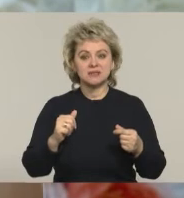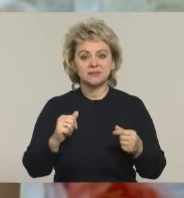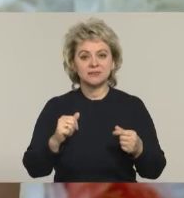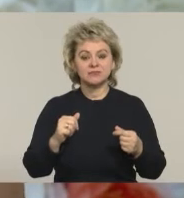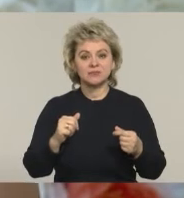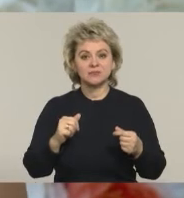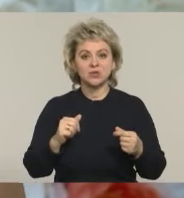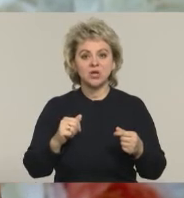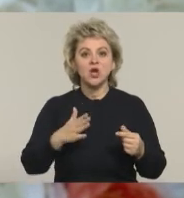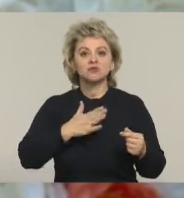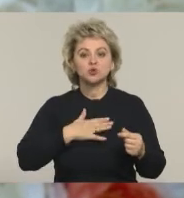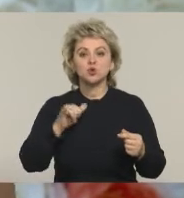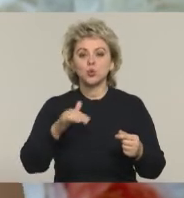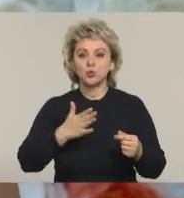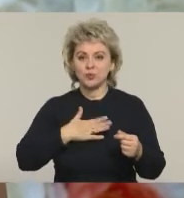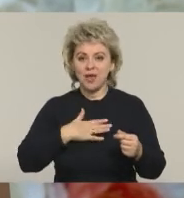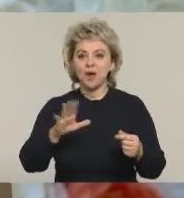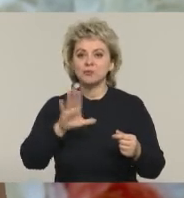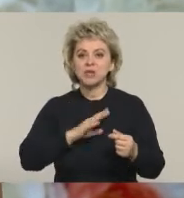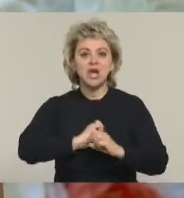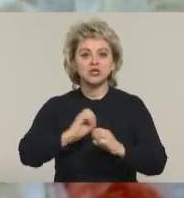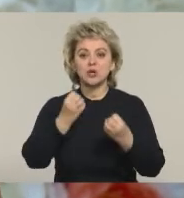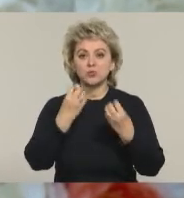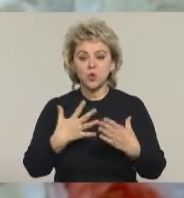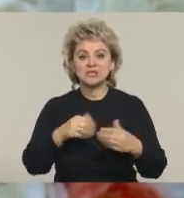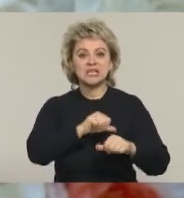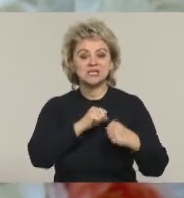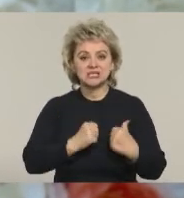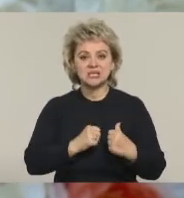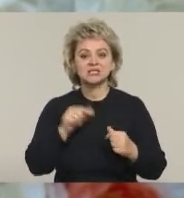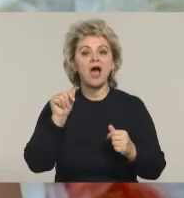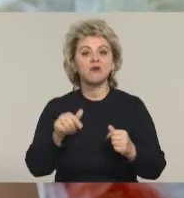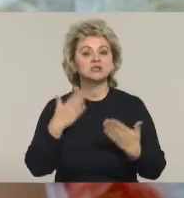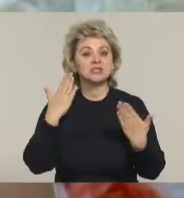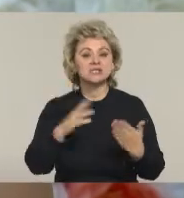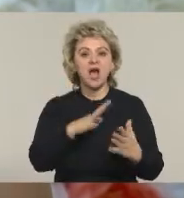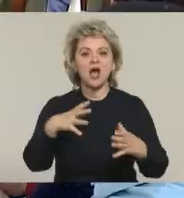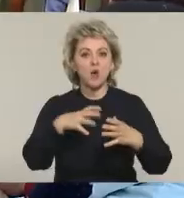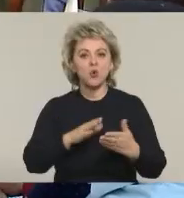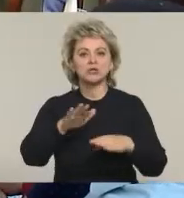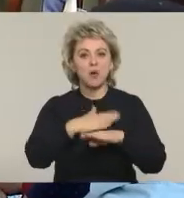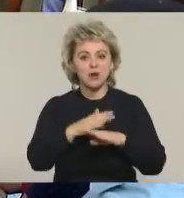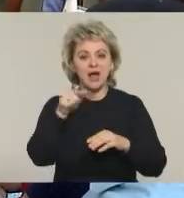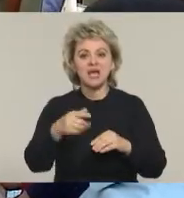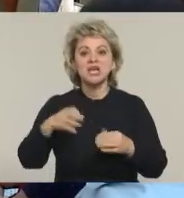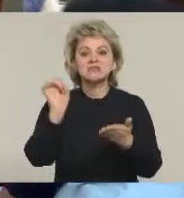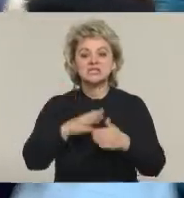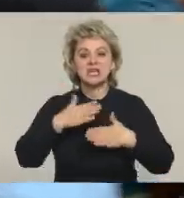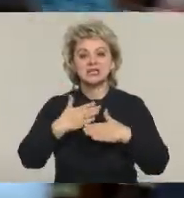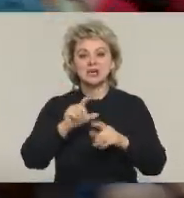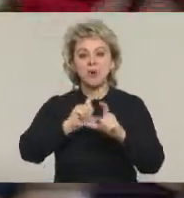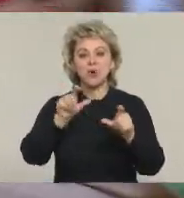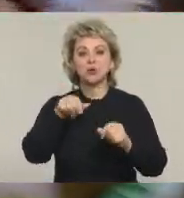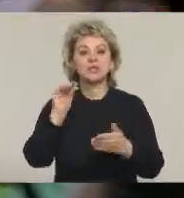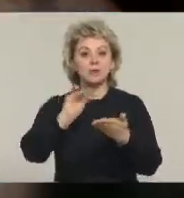растворялась. В душе у меня было не просто сердце, а вот не знаю, комок добра. В центре помогают определиться